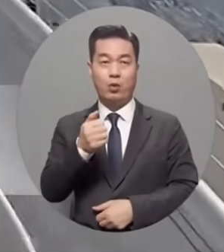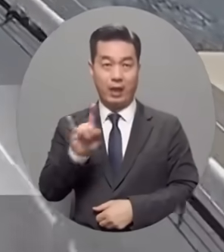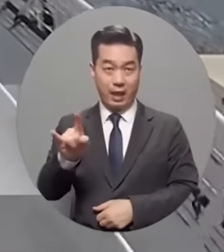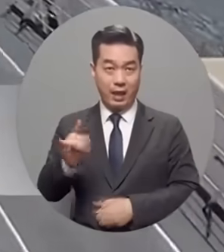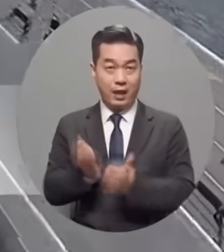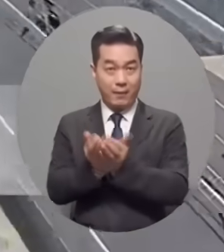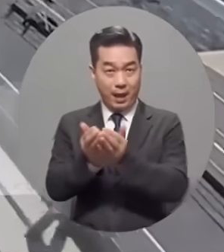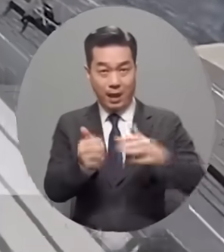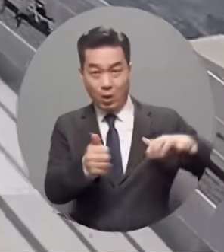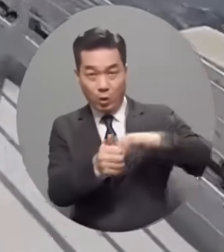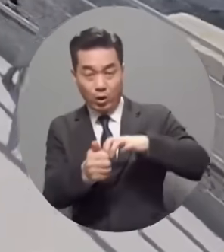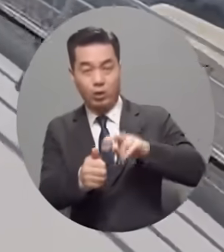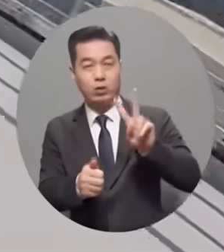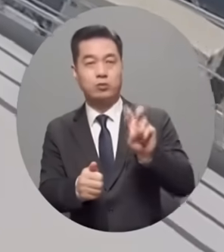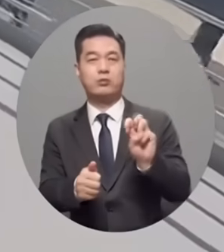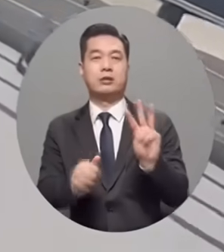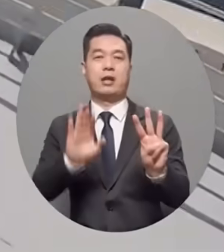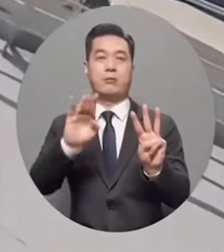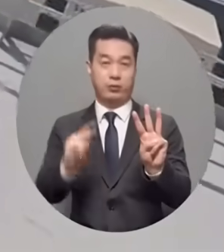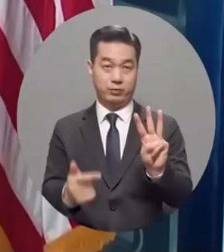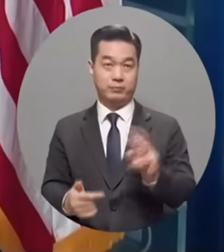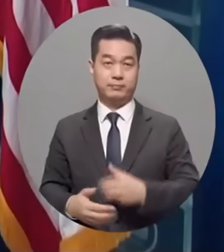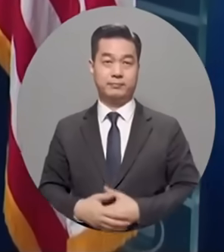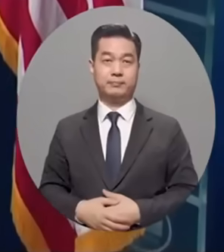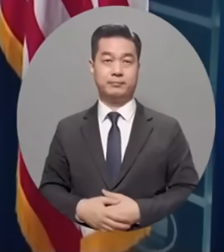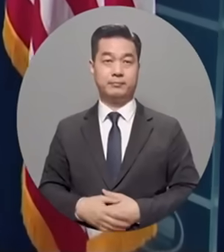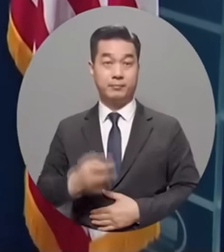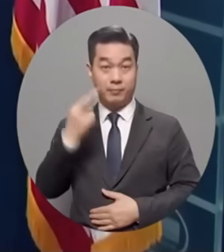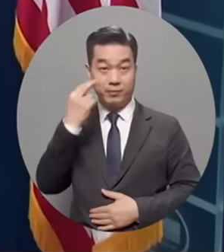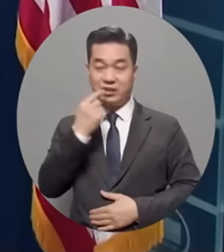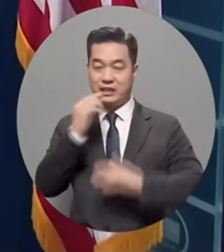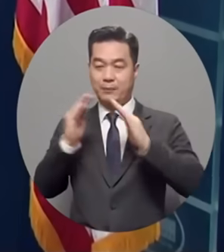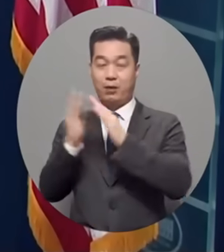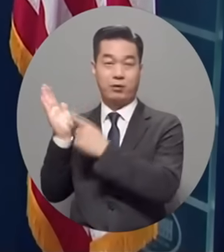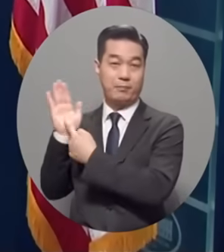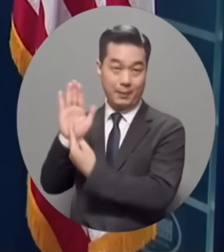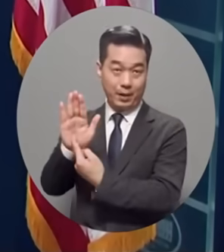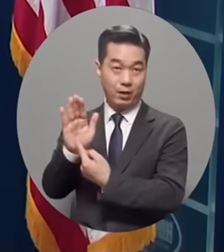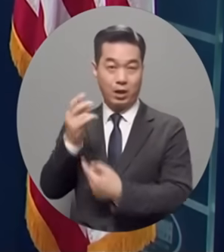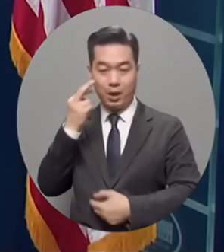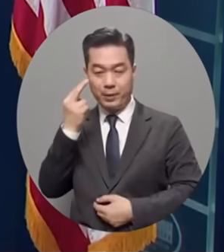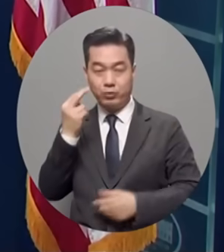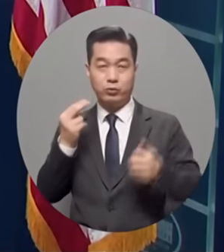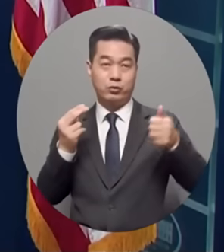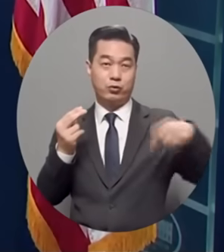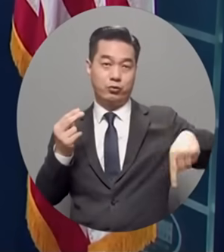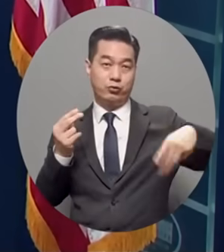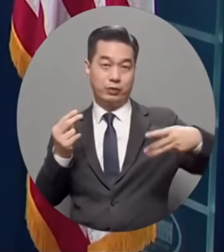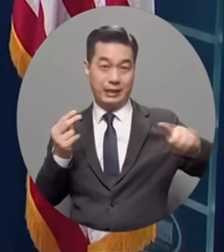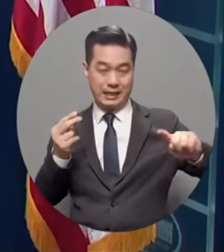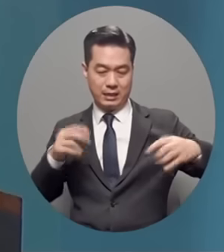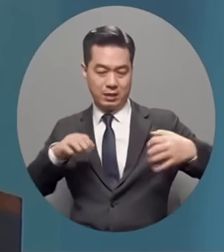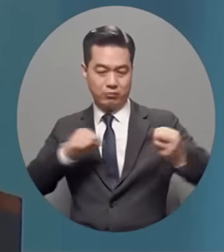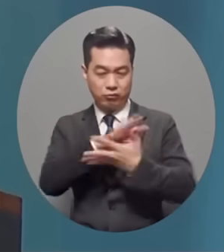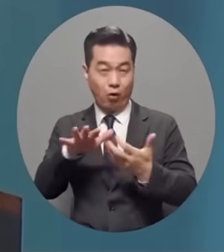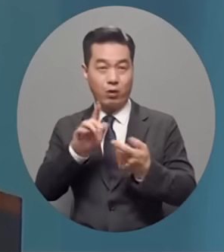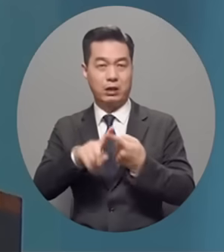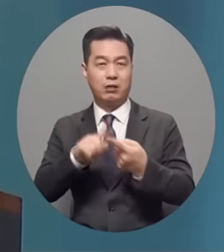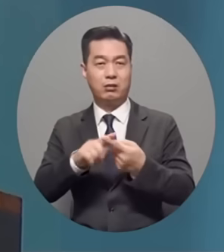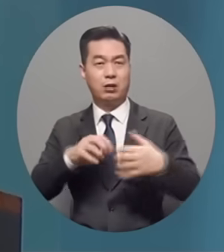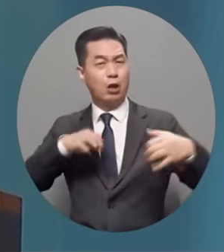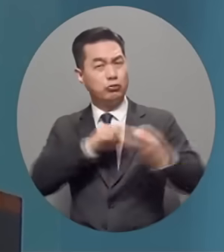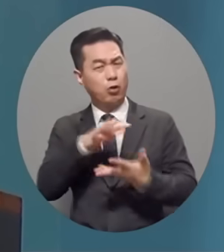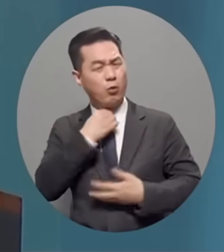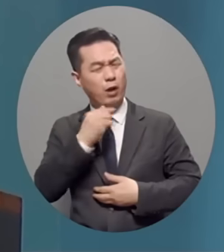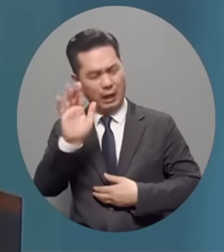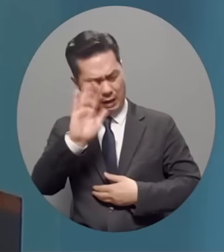최소 23차례에 달합니다. 미국 백악관은 미국과 후티의 무력 충돌 가능성에 대해 충돌을 바라지는